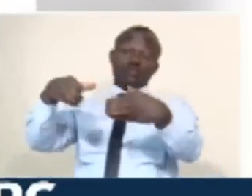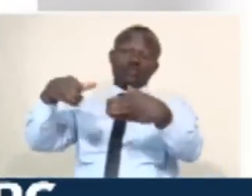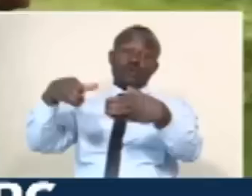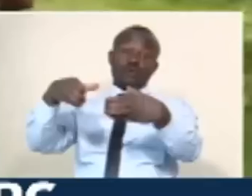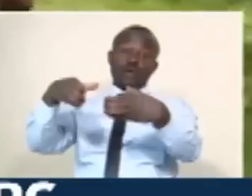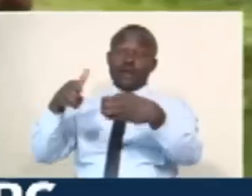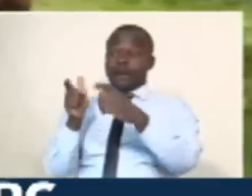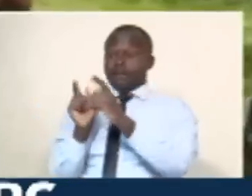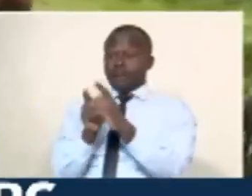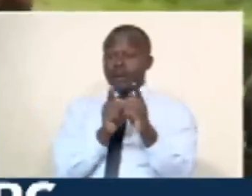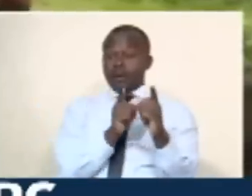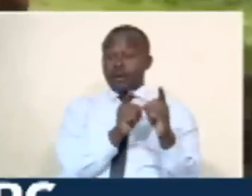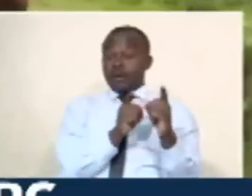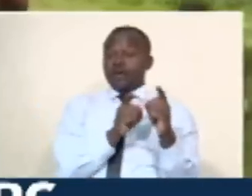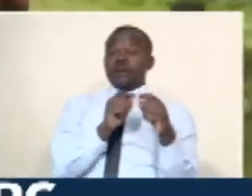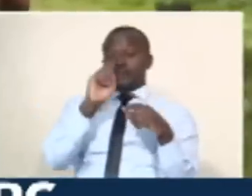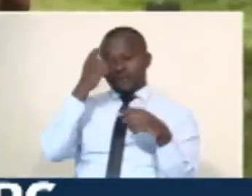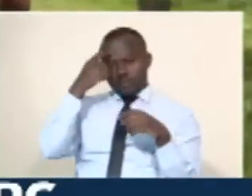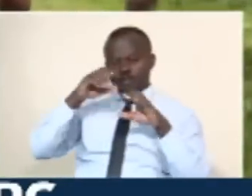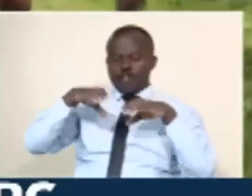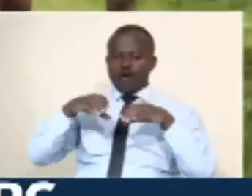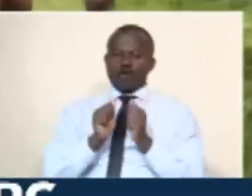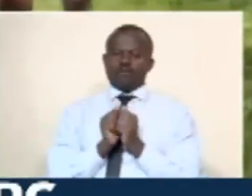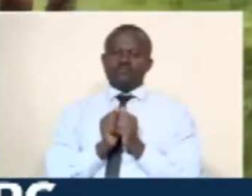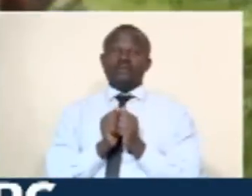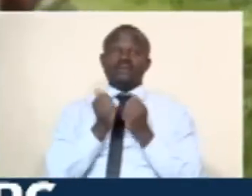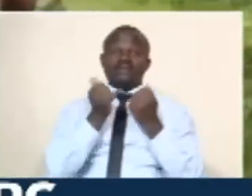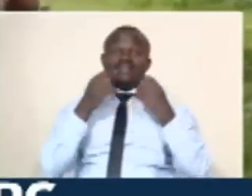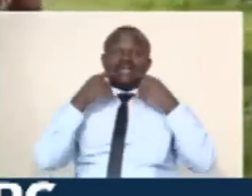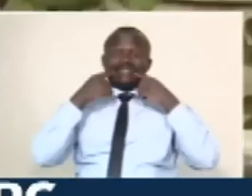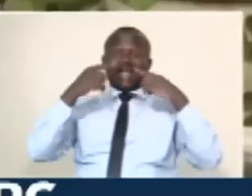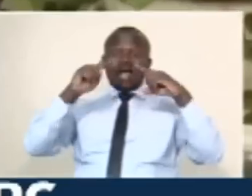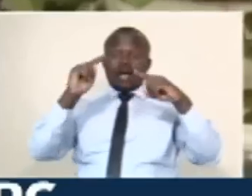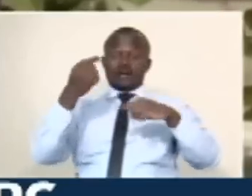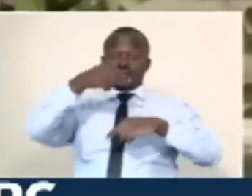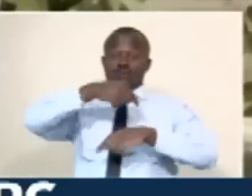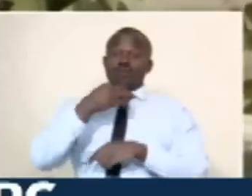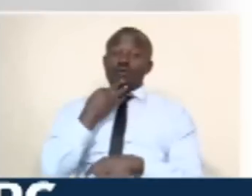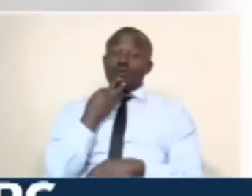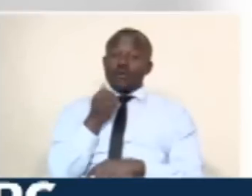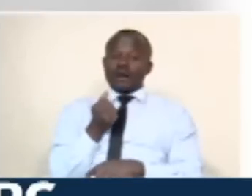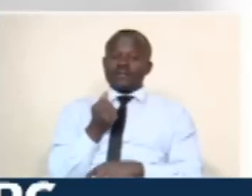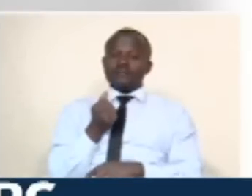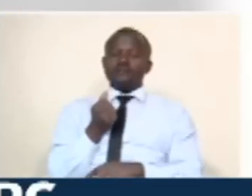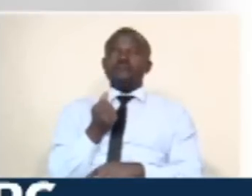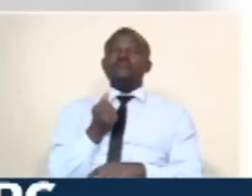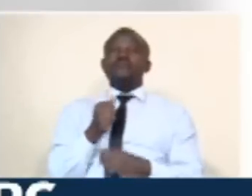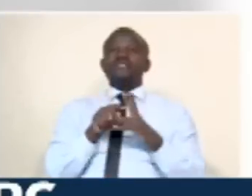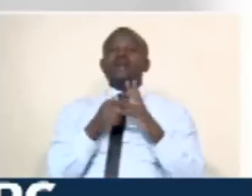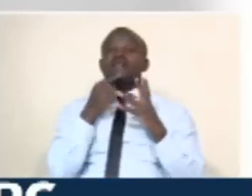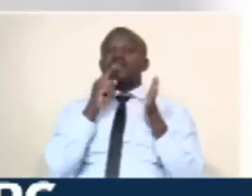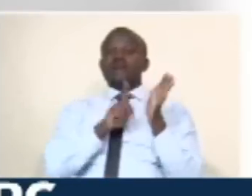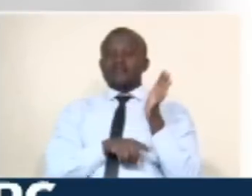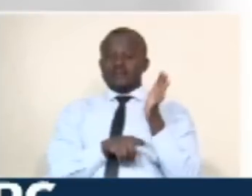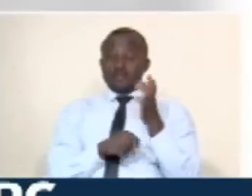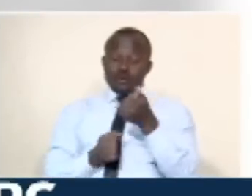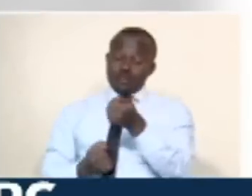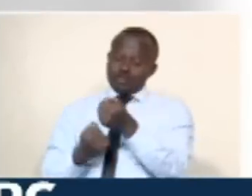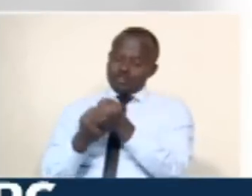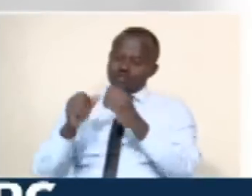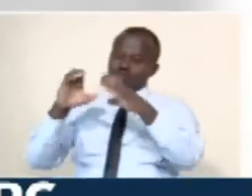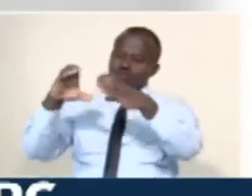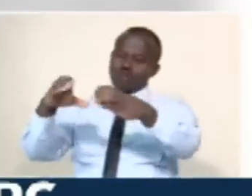muri Repubulika Iharanira Demokarasi ya Kongo. Itangazo guverinoma y'u Rwanda yashyize ahagaragara kuri uyu wa gatatu riterura rivuga ko gushinja u Rwanda gushyigikira umutwe witwaje